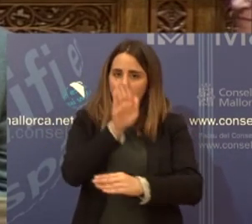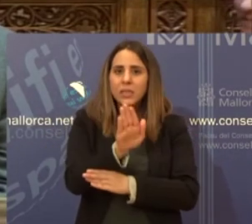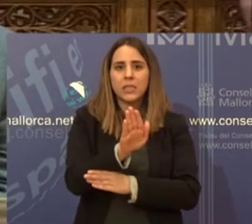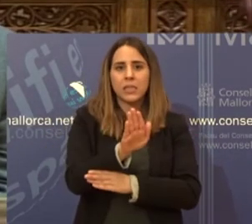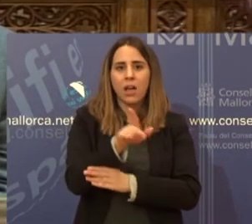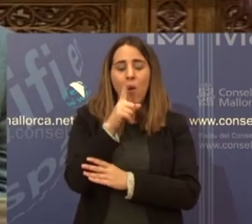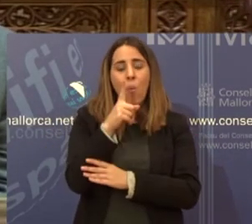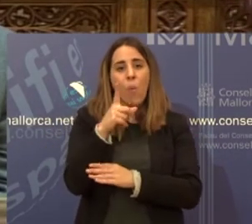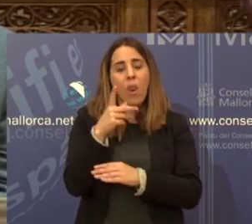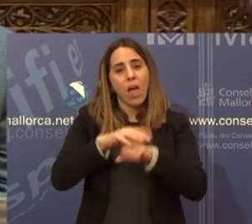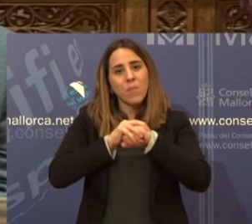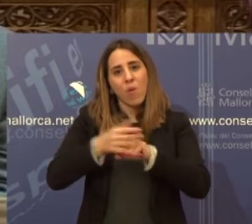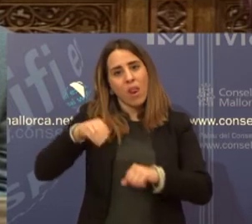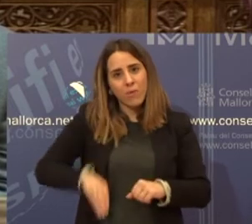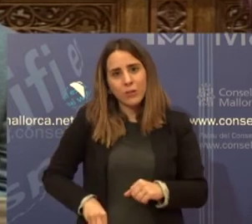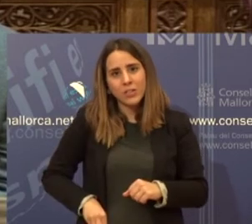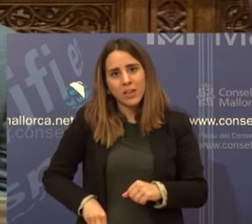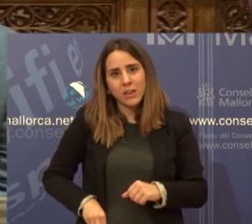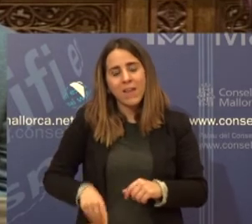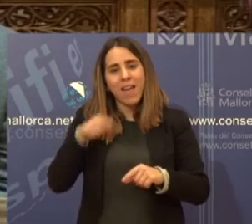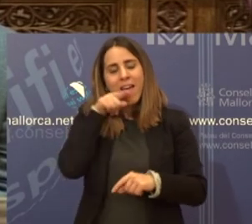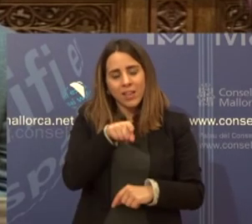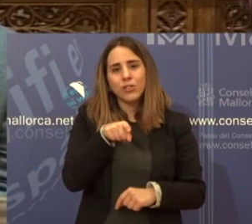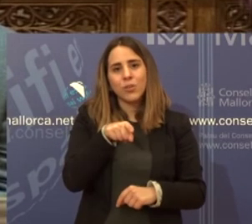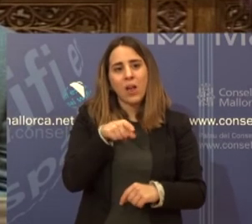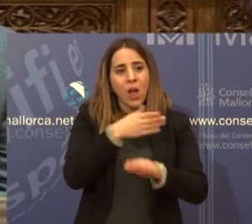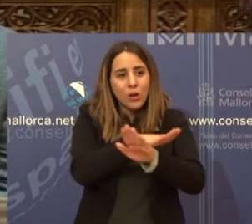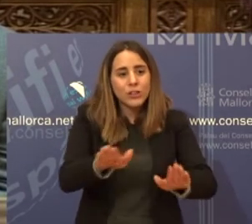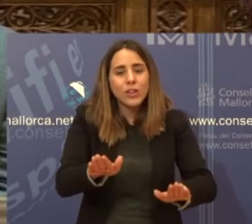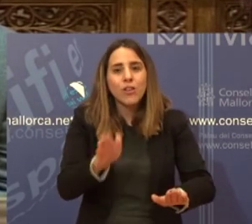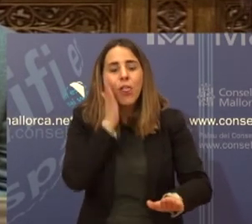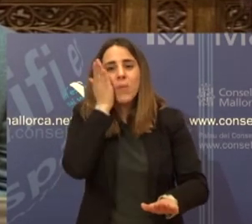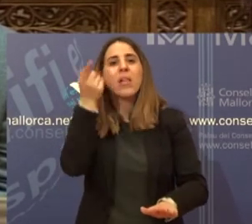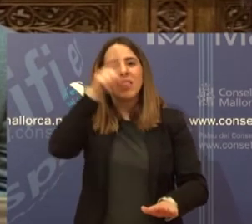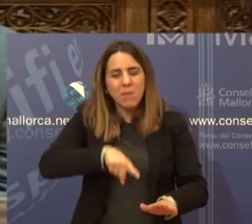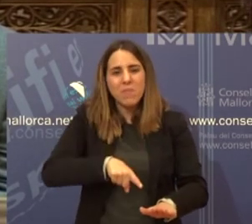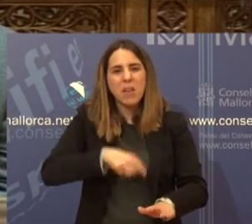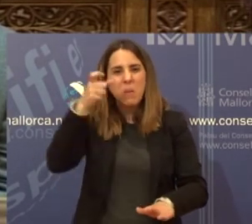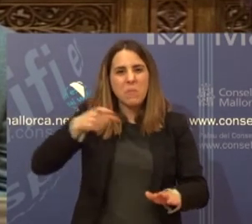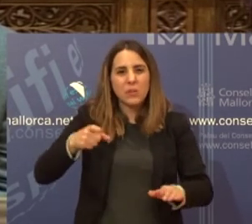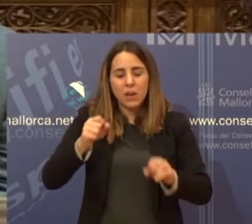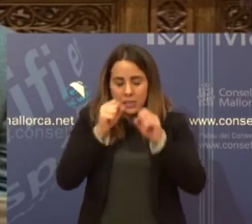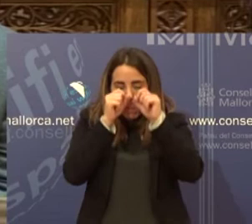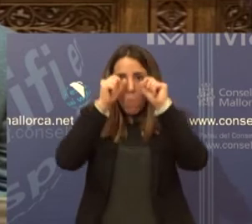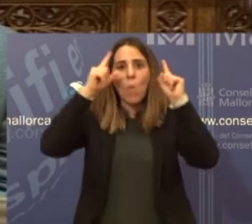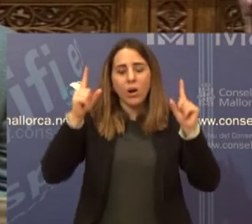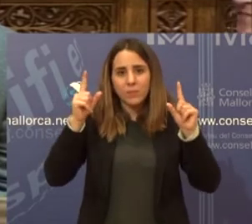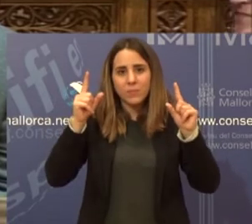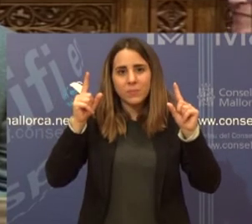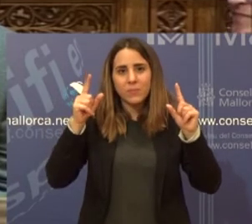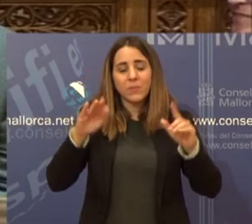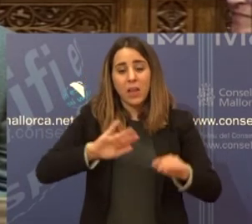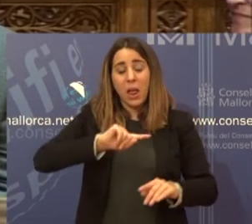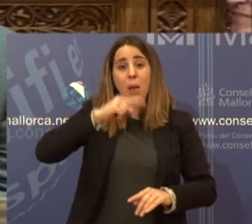se diu Un amic a dins la butxaca, serveix aquí per això, per dormir els infants, però perquè els adults mos despertem. I